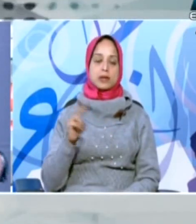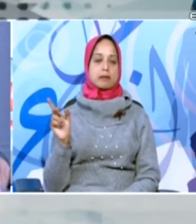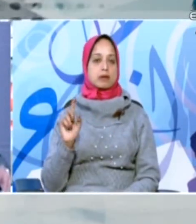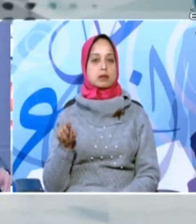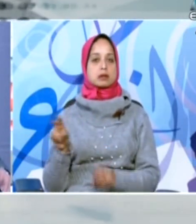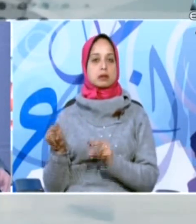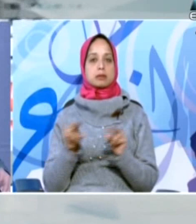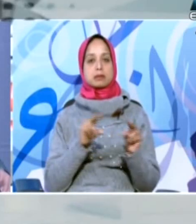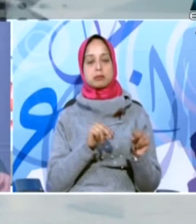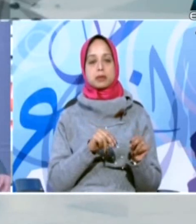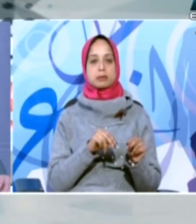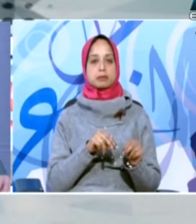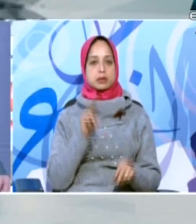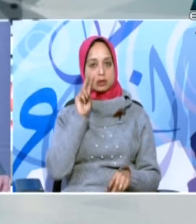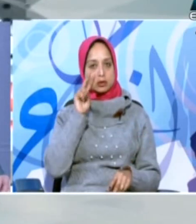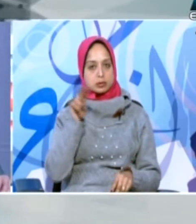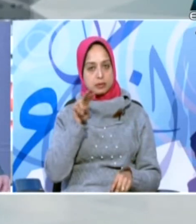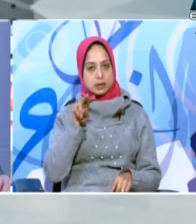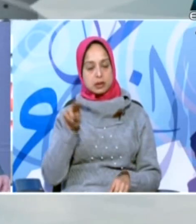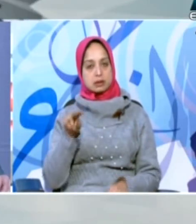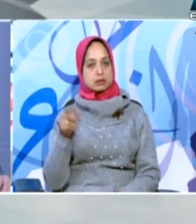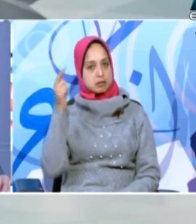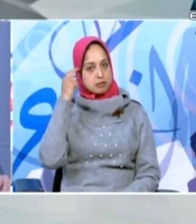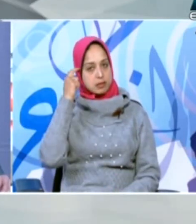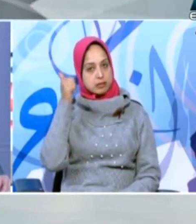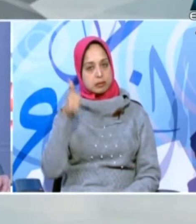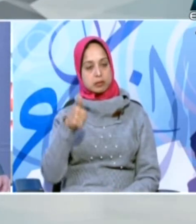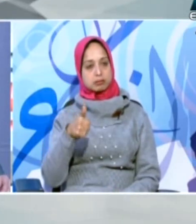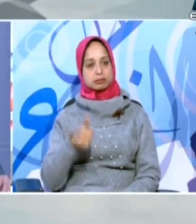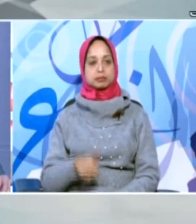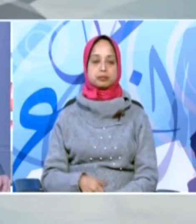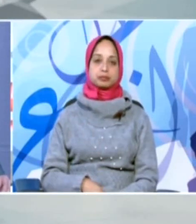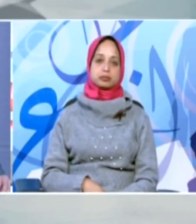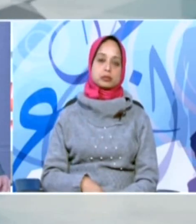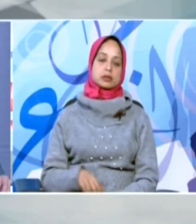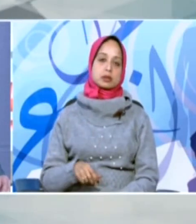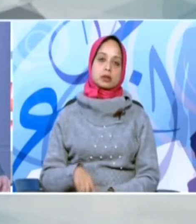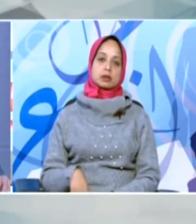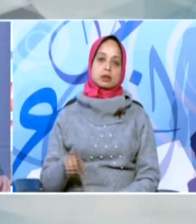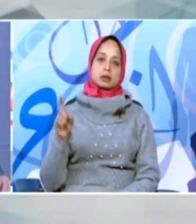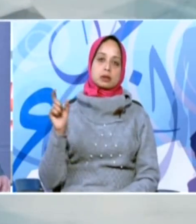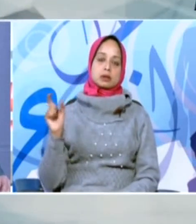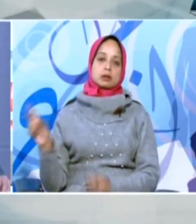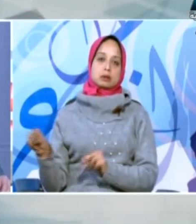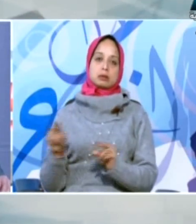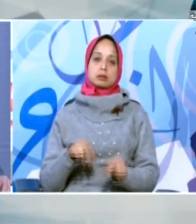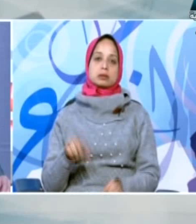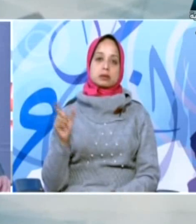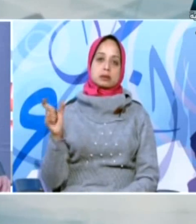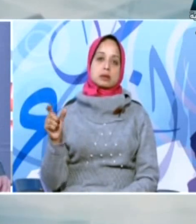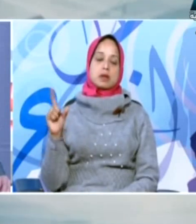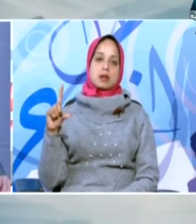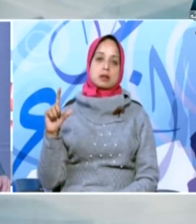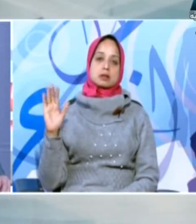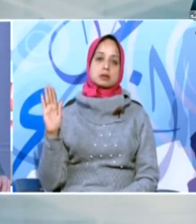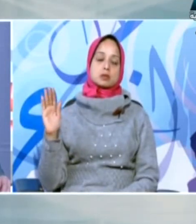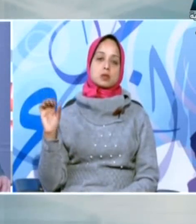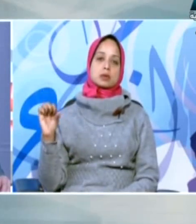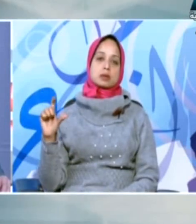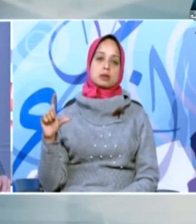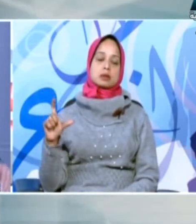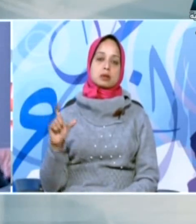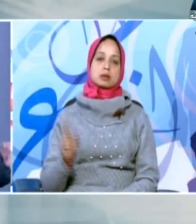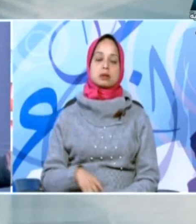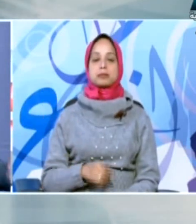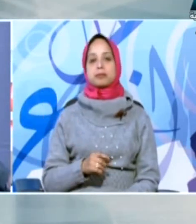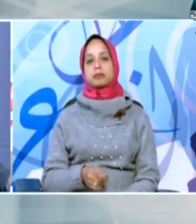ويلسون، نيكسون، ماشي، نخلي بالنا احنا عندنا في نيلسون هناك في الاول خالص، وعندنا في ويلسون،